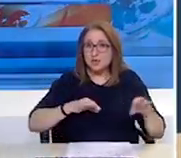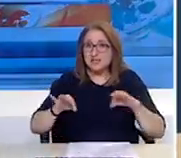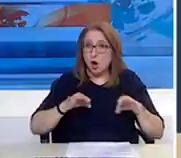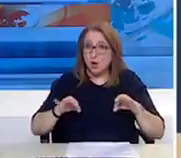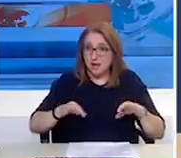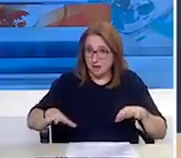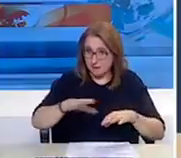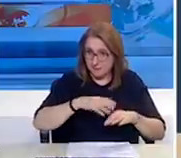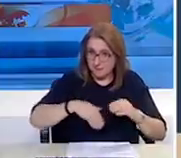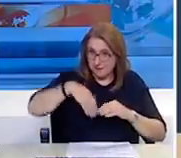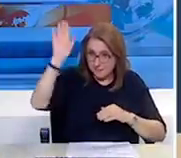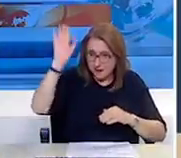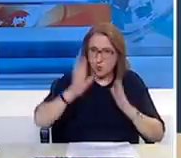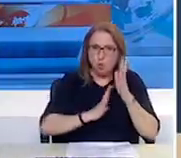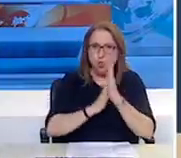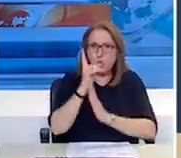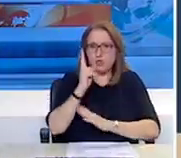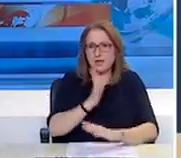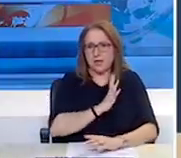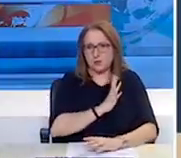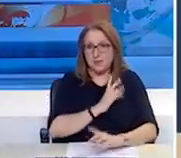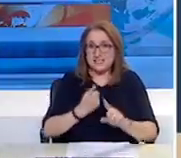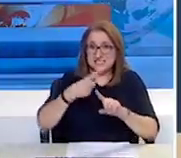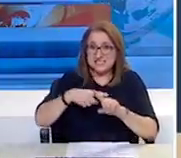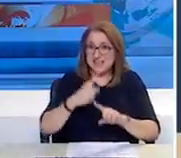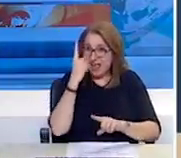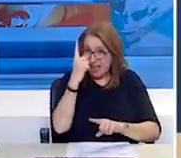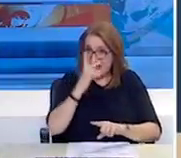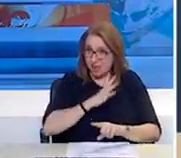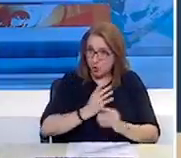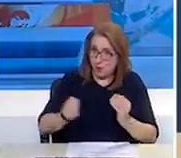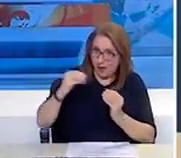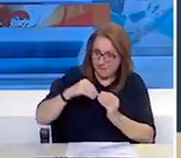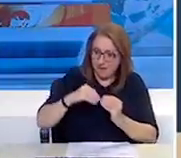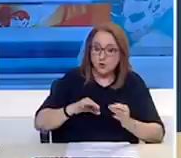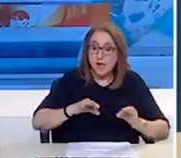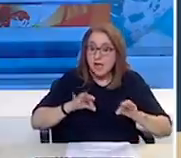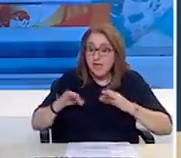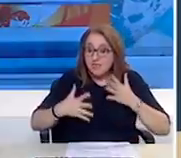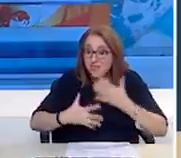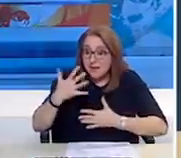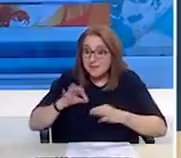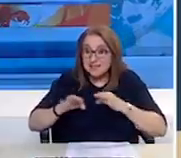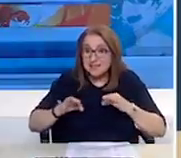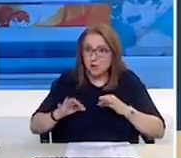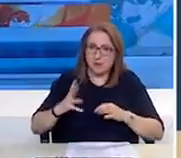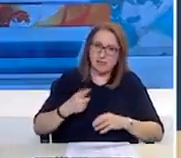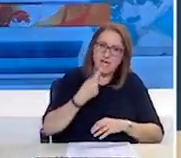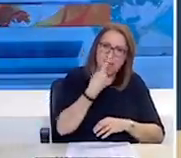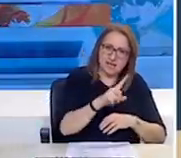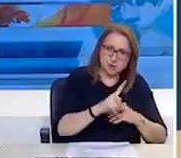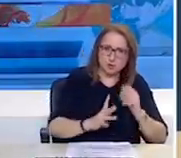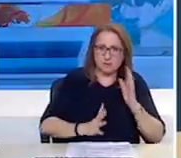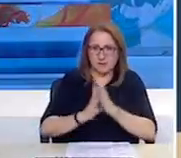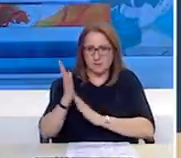μέτρων, επιτρέπονται 12 άτομα συν 1 άτομο ανά 15 τετραγωνικά μέτρα για την επιφάνεια άνω των 100 μέτρων. Σας αναφέρω